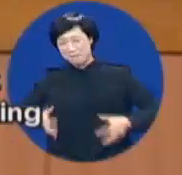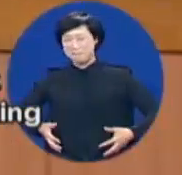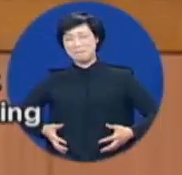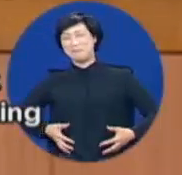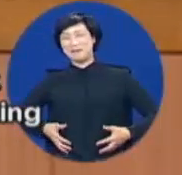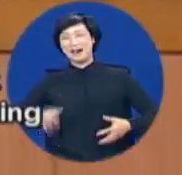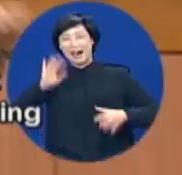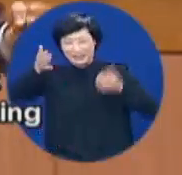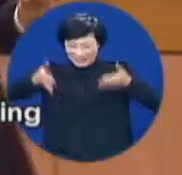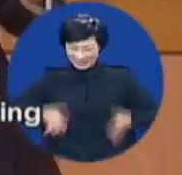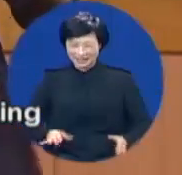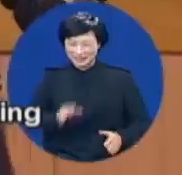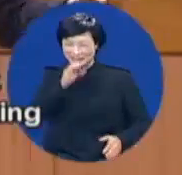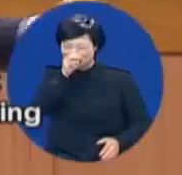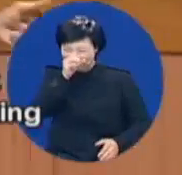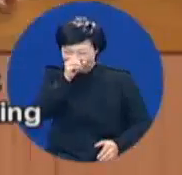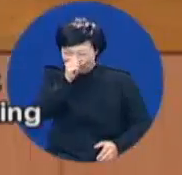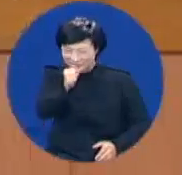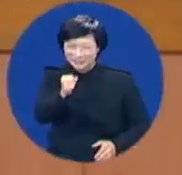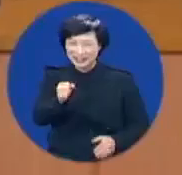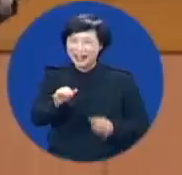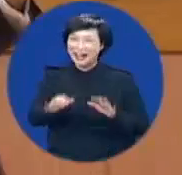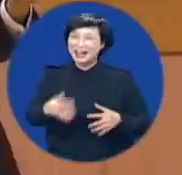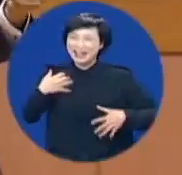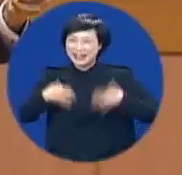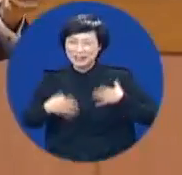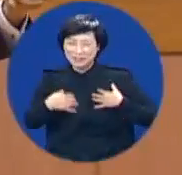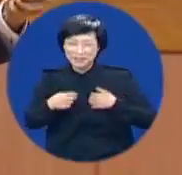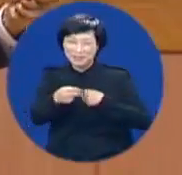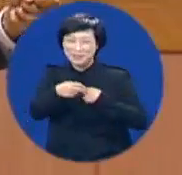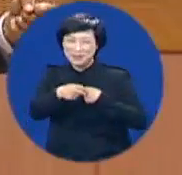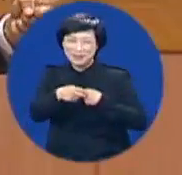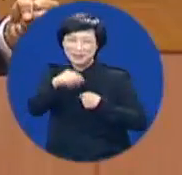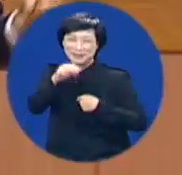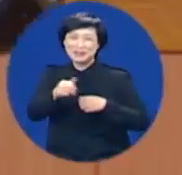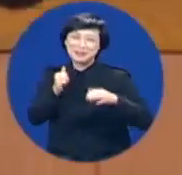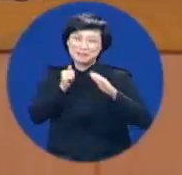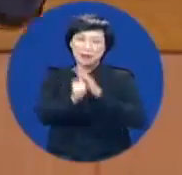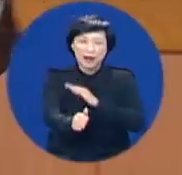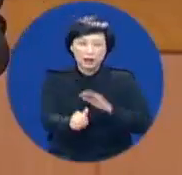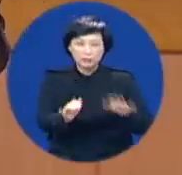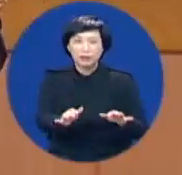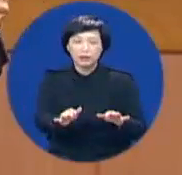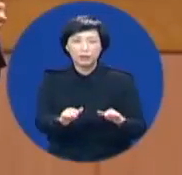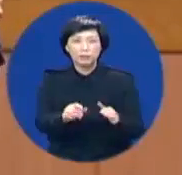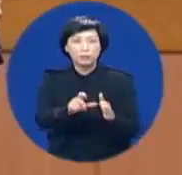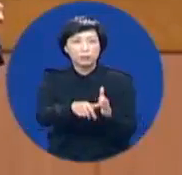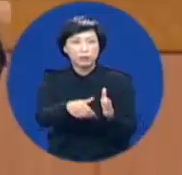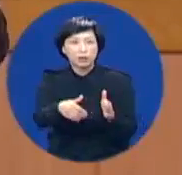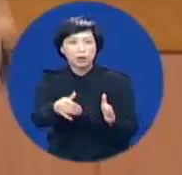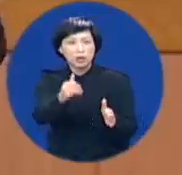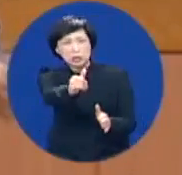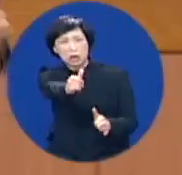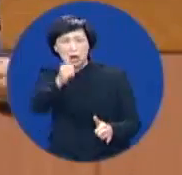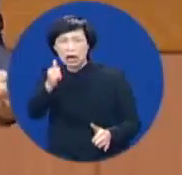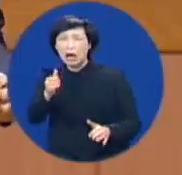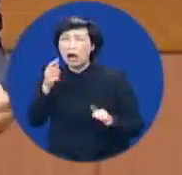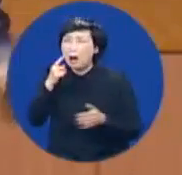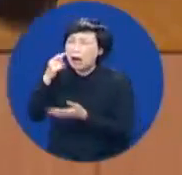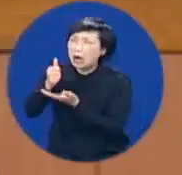난다고 쳐서 막 기쁨으로 병원에 갑니다. 저도 전화가 와요.